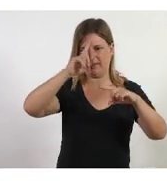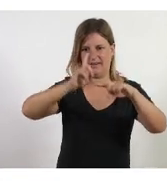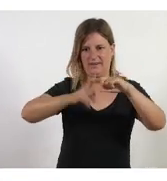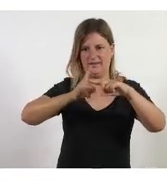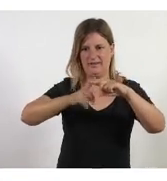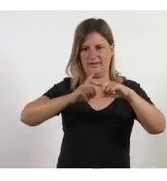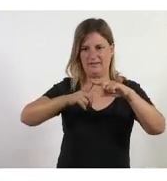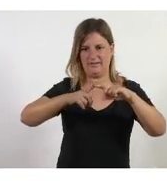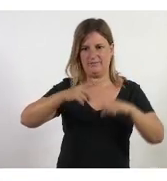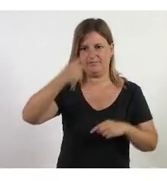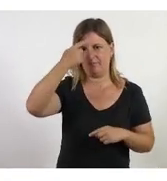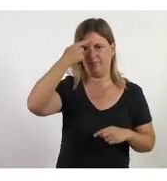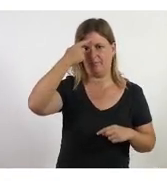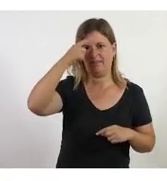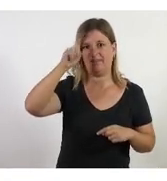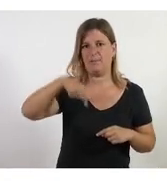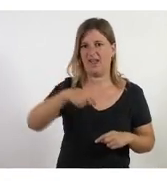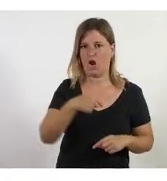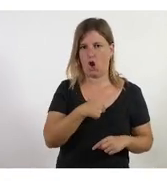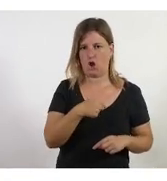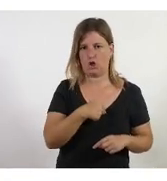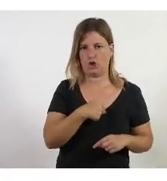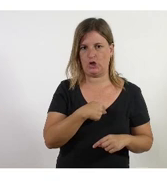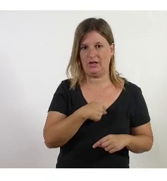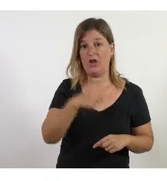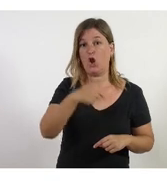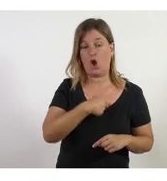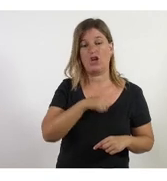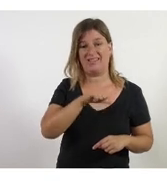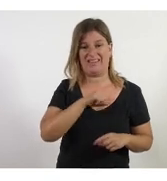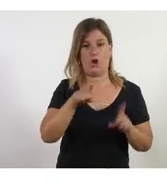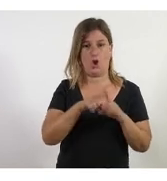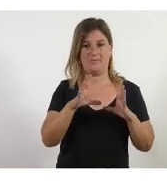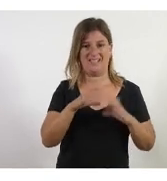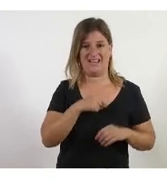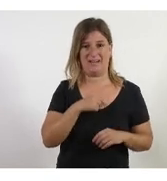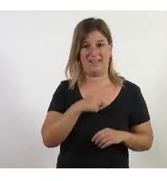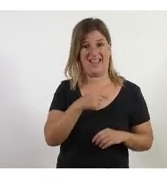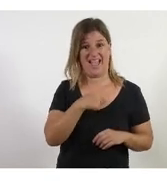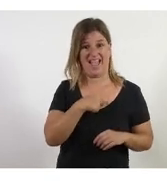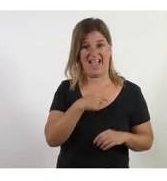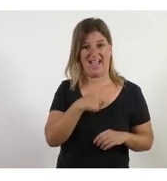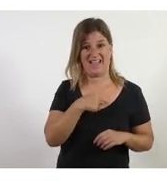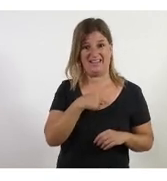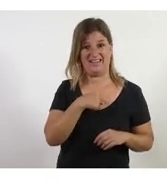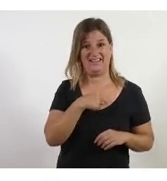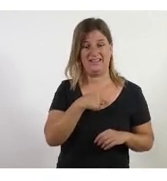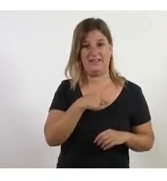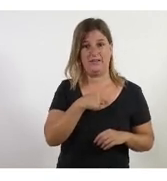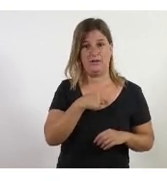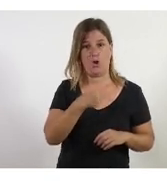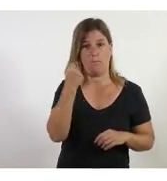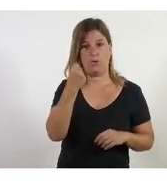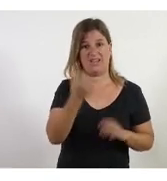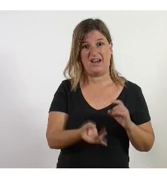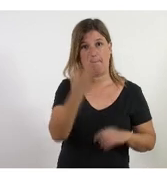Tenim el cervell-ment i el cervell-cor. El cervell-cor, que és 5.000 vegades més potent que aquest d'aquí, El cervell dona